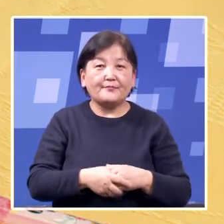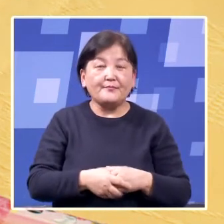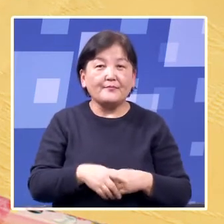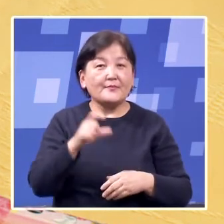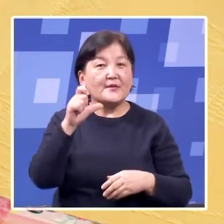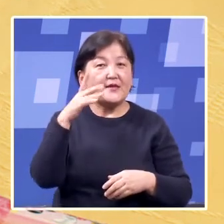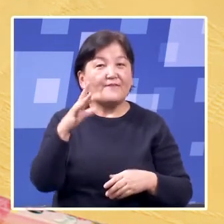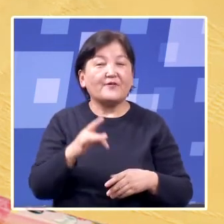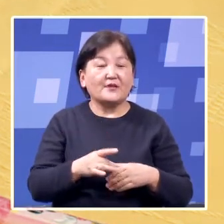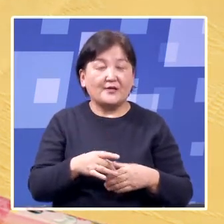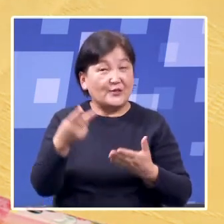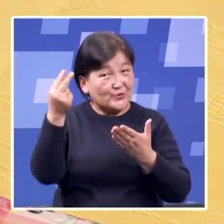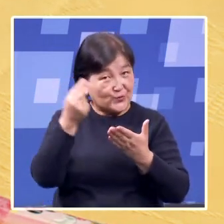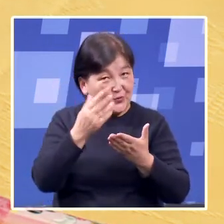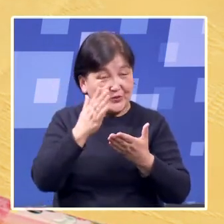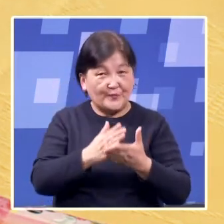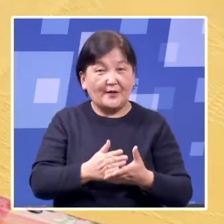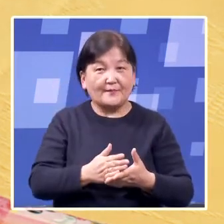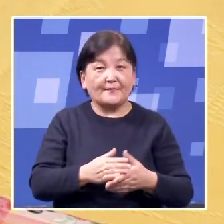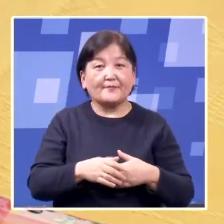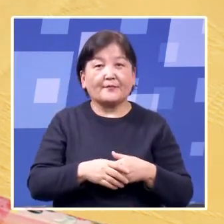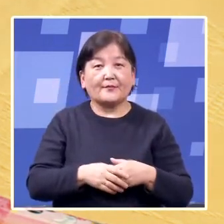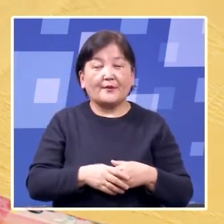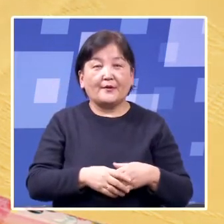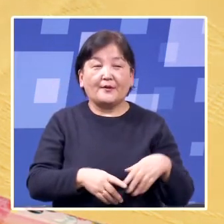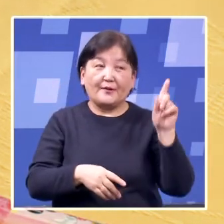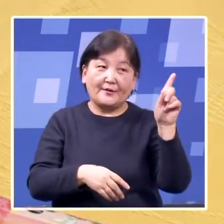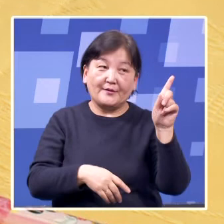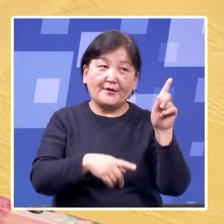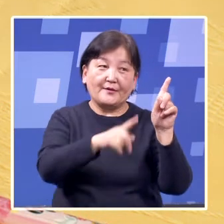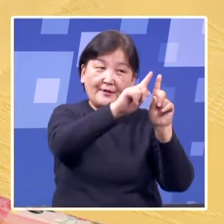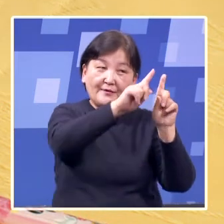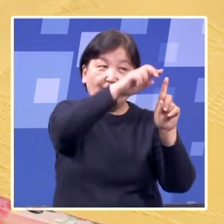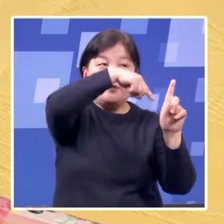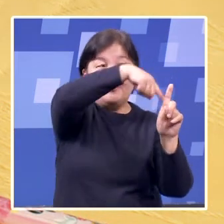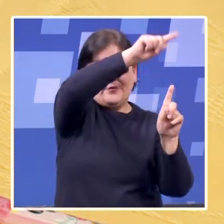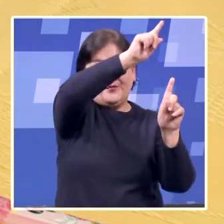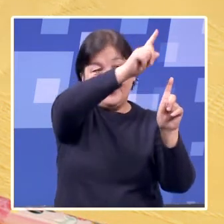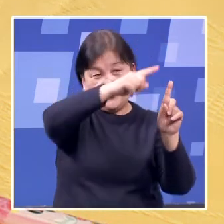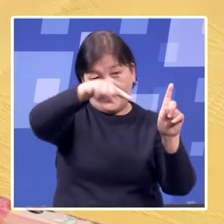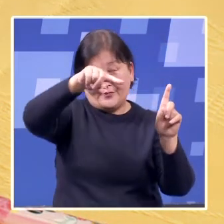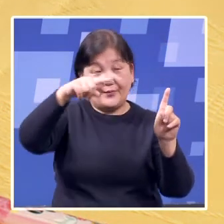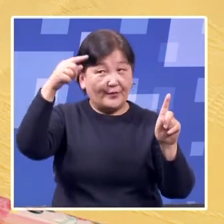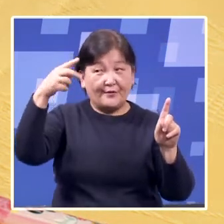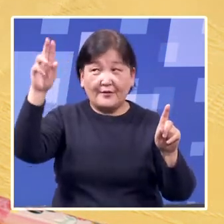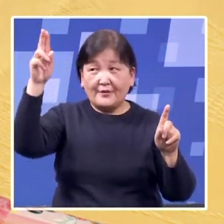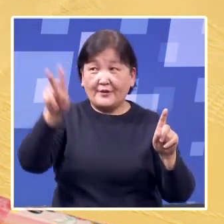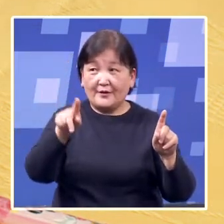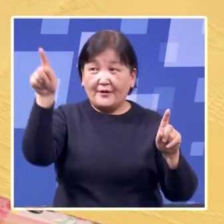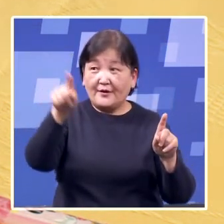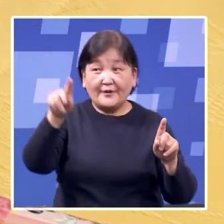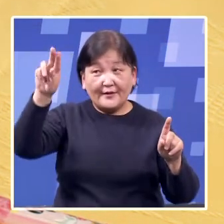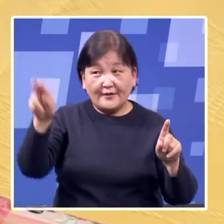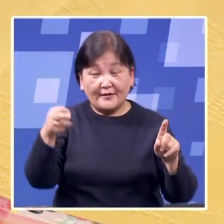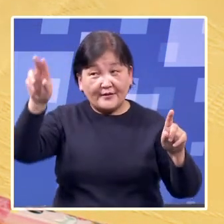зураасаа хооронд нь холблоо. Зүүн дээд, баруун дээд талд нь бас хоёр шулуун зураас зураад